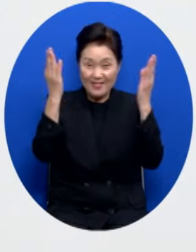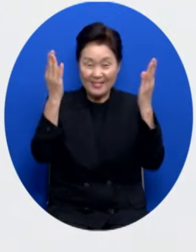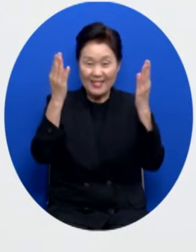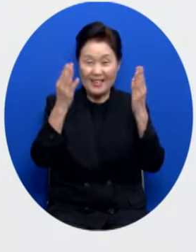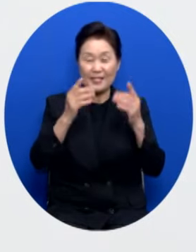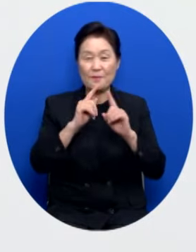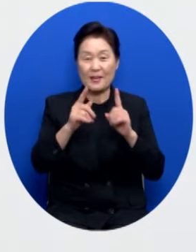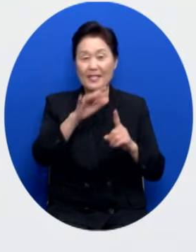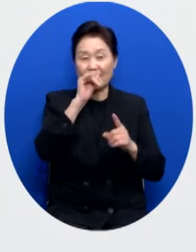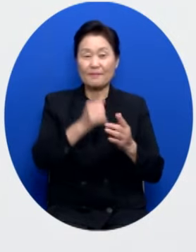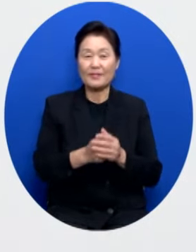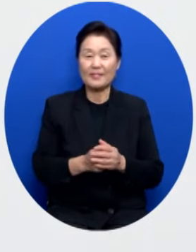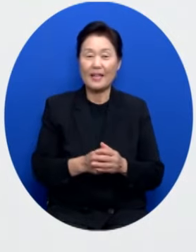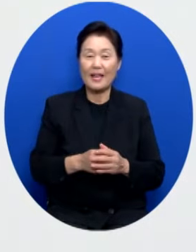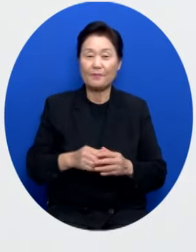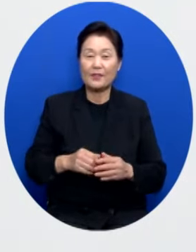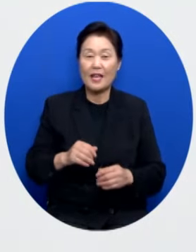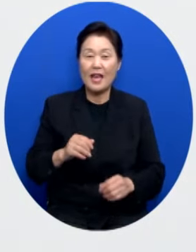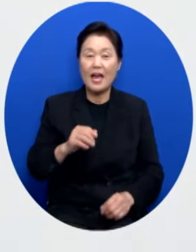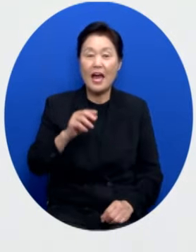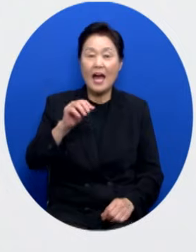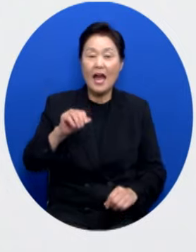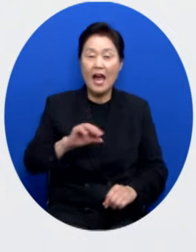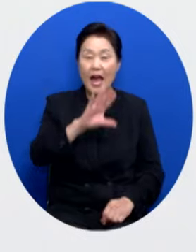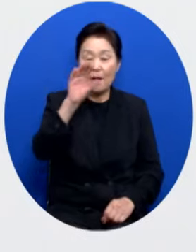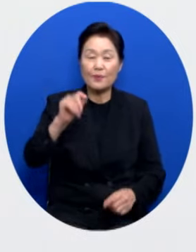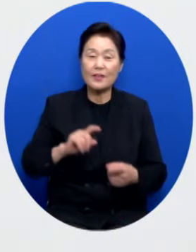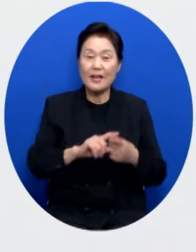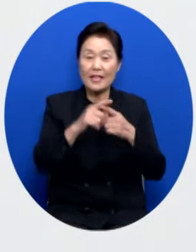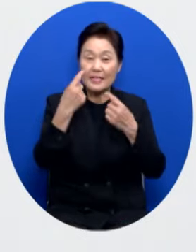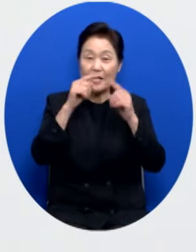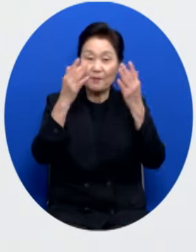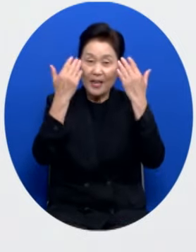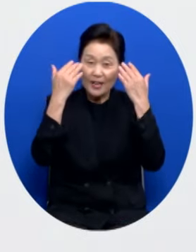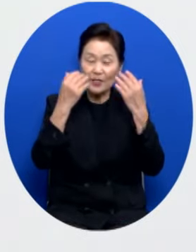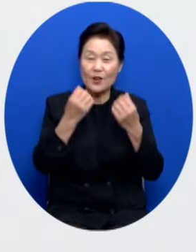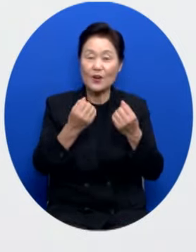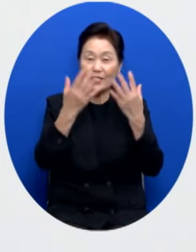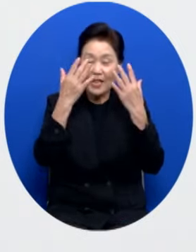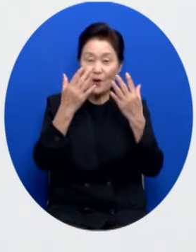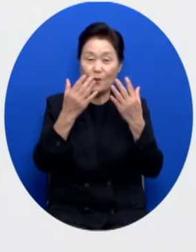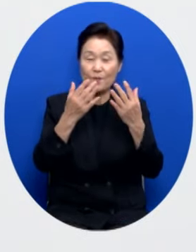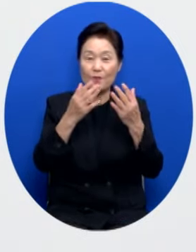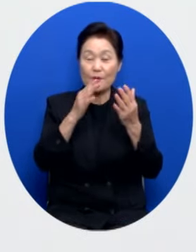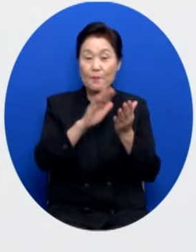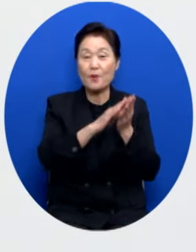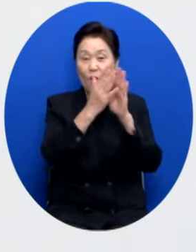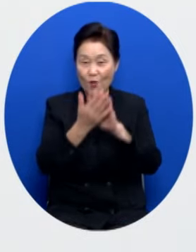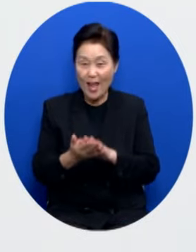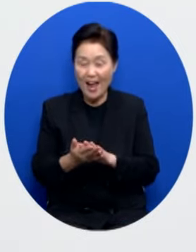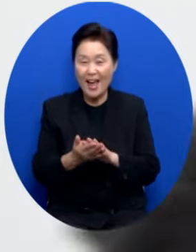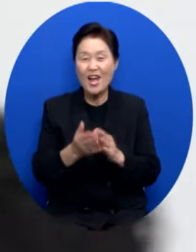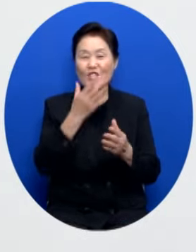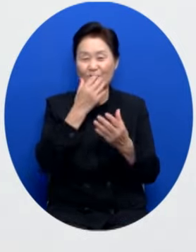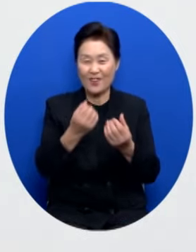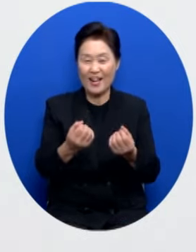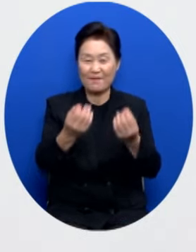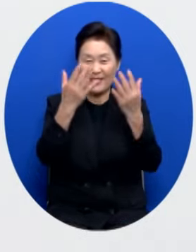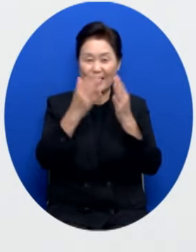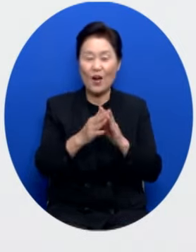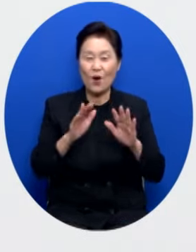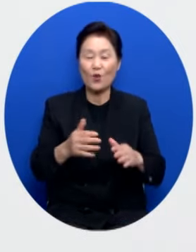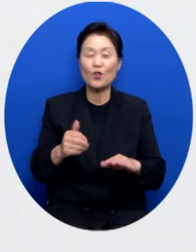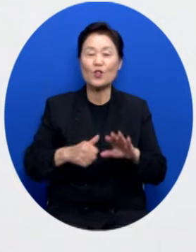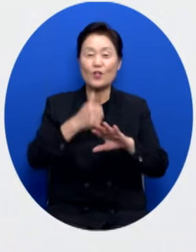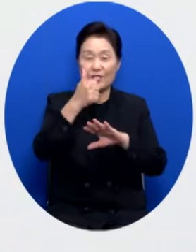I congratulate the United African University of Tanzania for entering a new chapter with today's inauguration. I